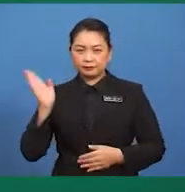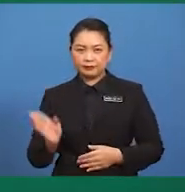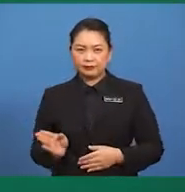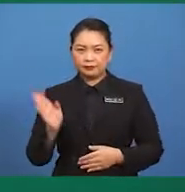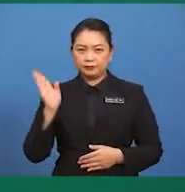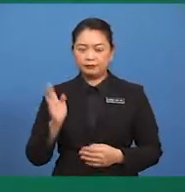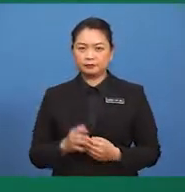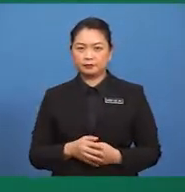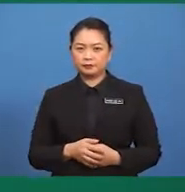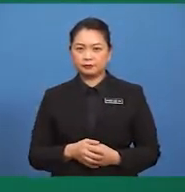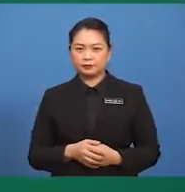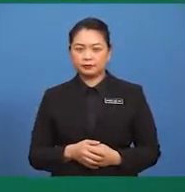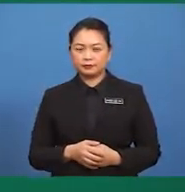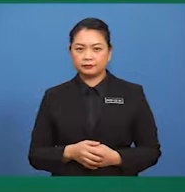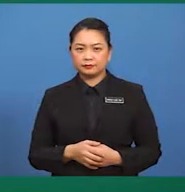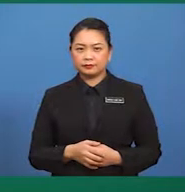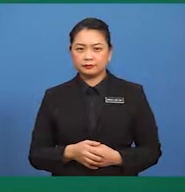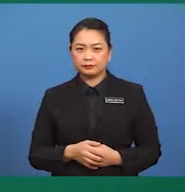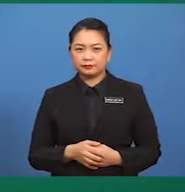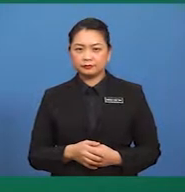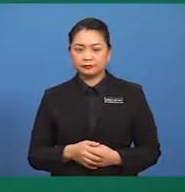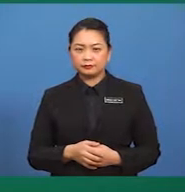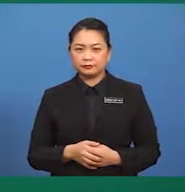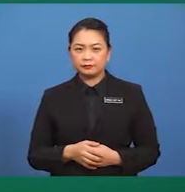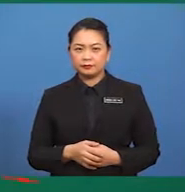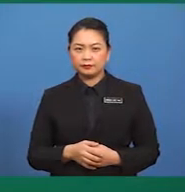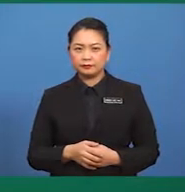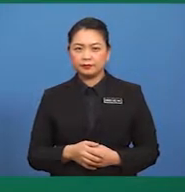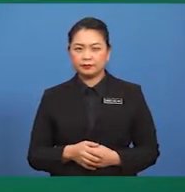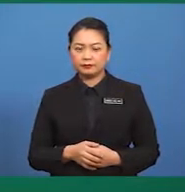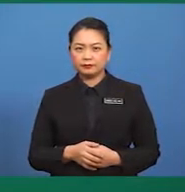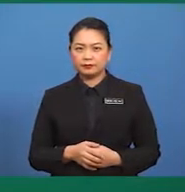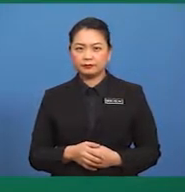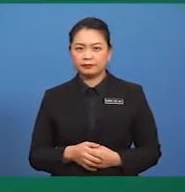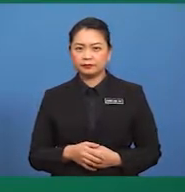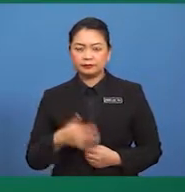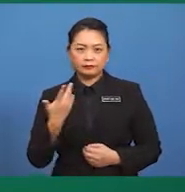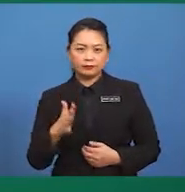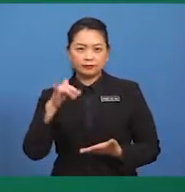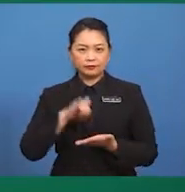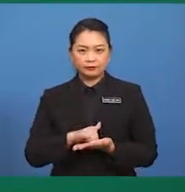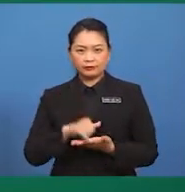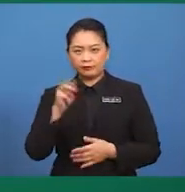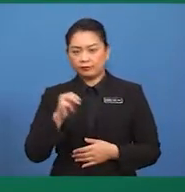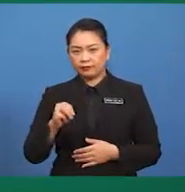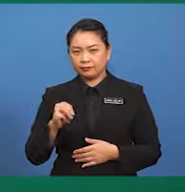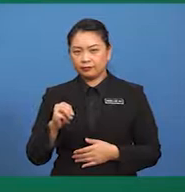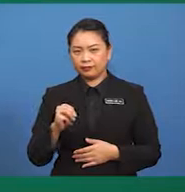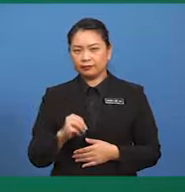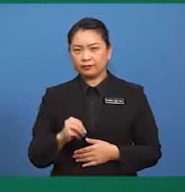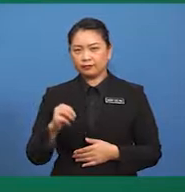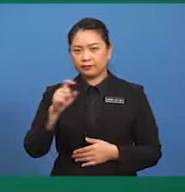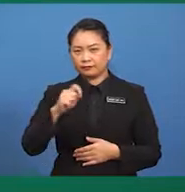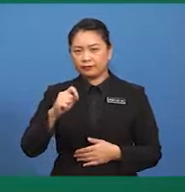komponen belanja. Tulis hutang ragu RM2,500. Seterusnya, murid-murid, catatan dalam penyata